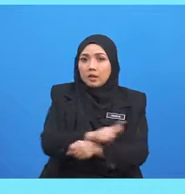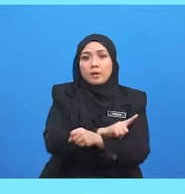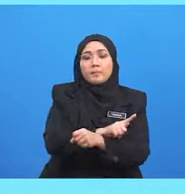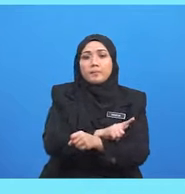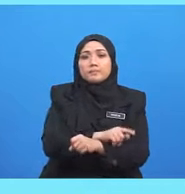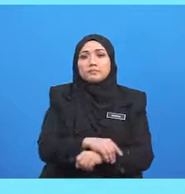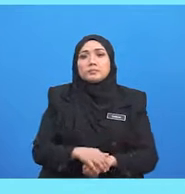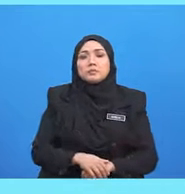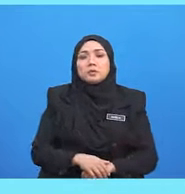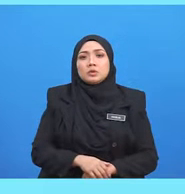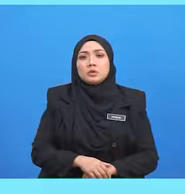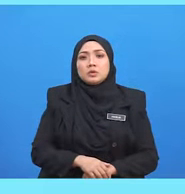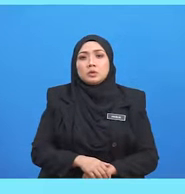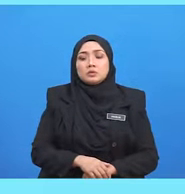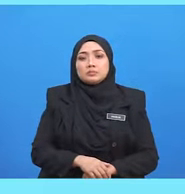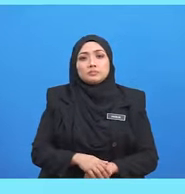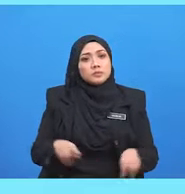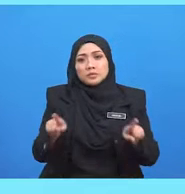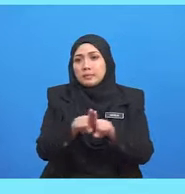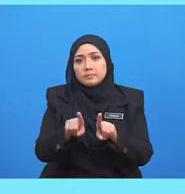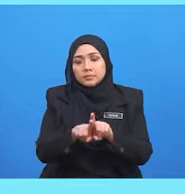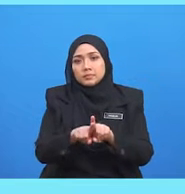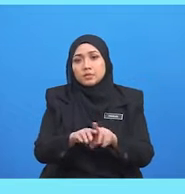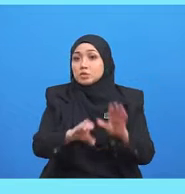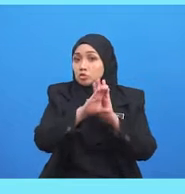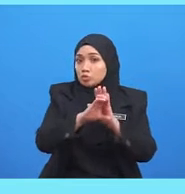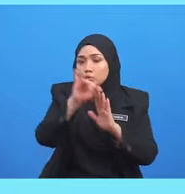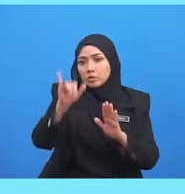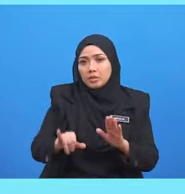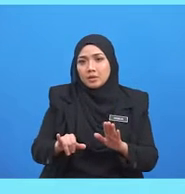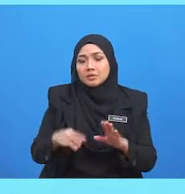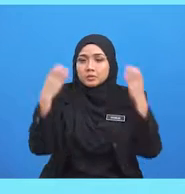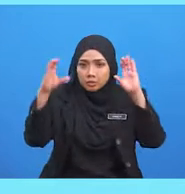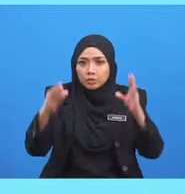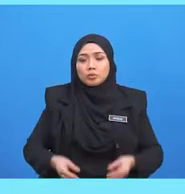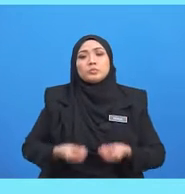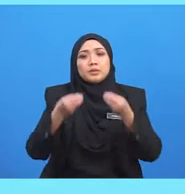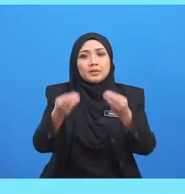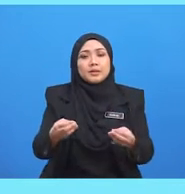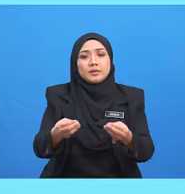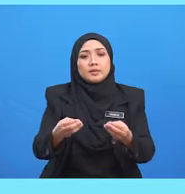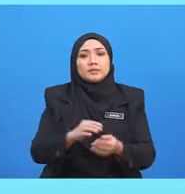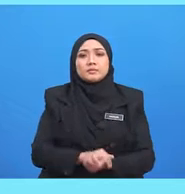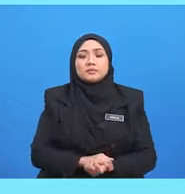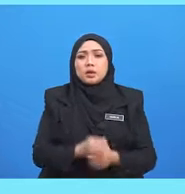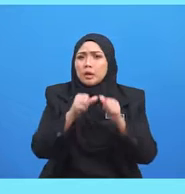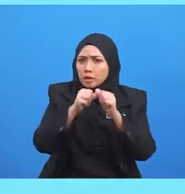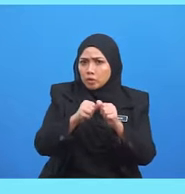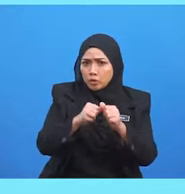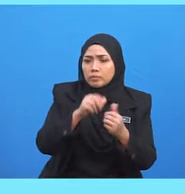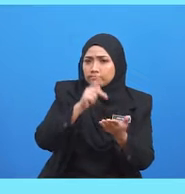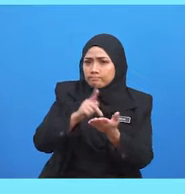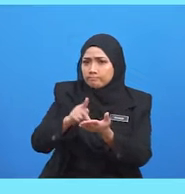seperti contoh yang Ustazah berikan di atas, dan murid-murid perlu memberikan jawapan